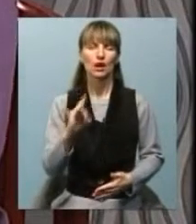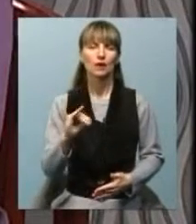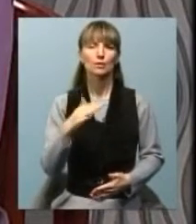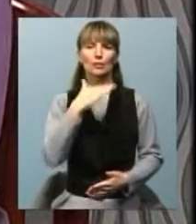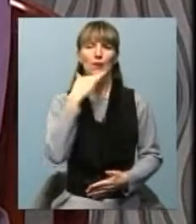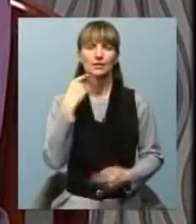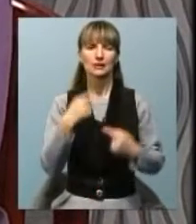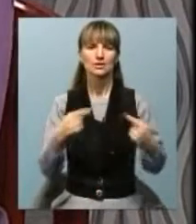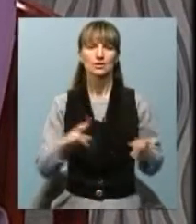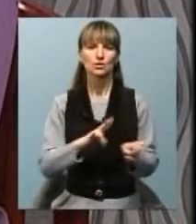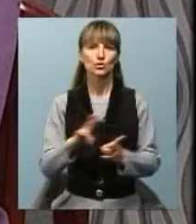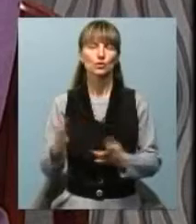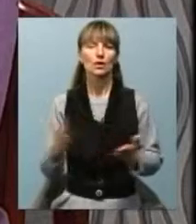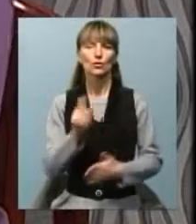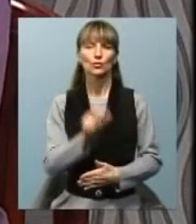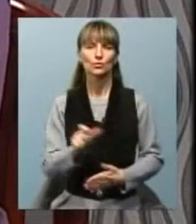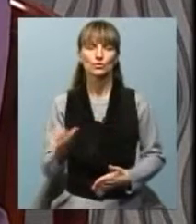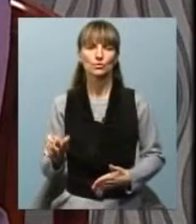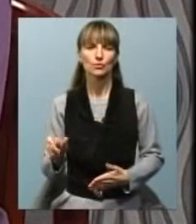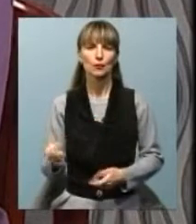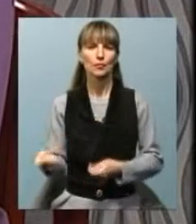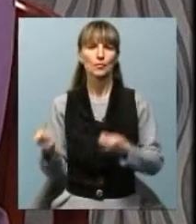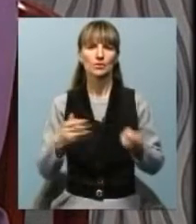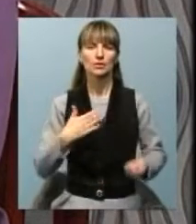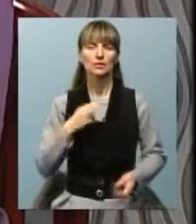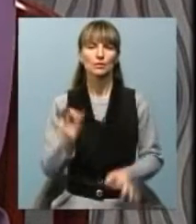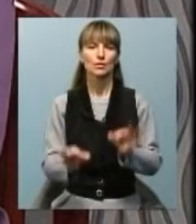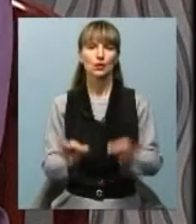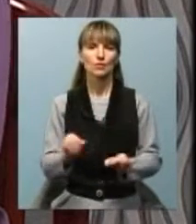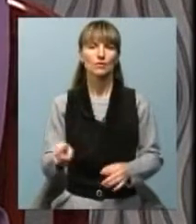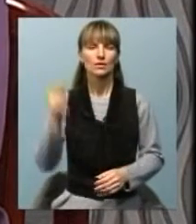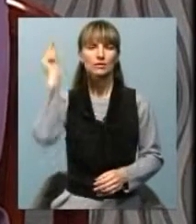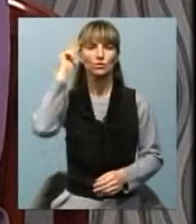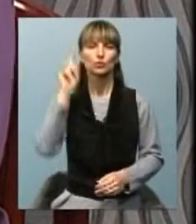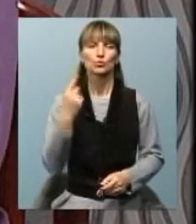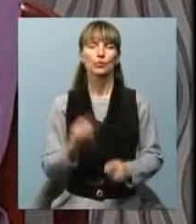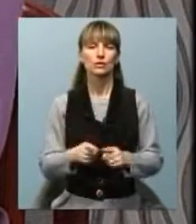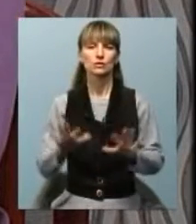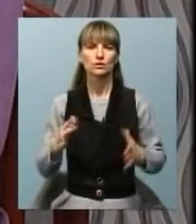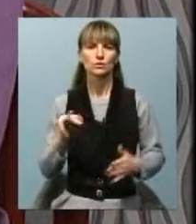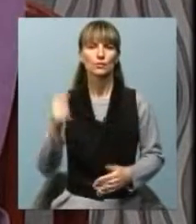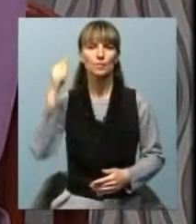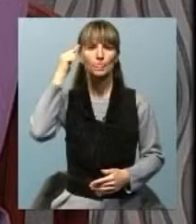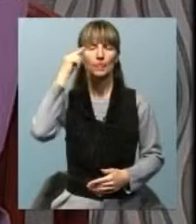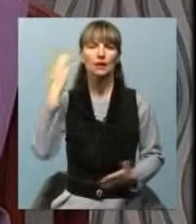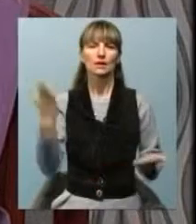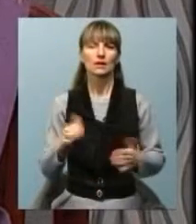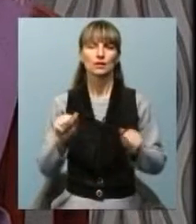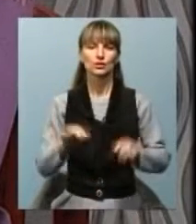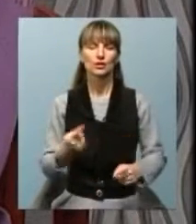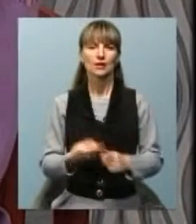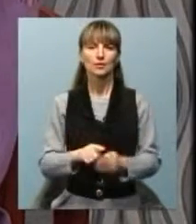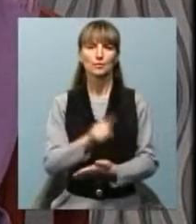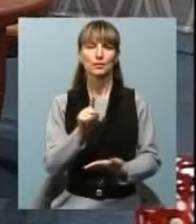багато різної шкоди, яку людство приносить нашій природі, вони вивчають, чому це трапляється. І думають, як же ж вирішити